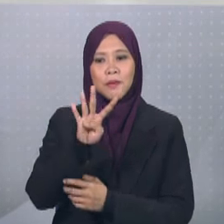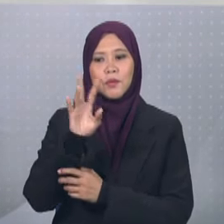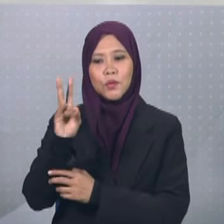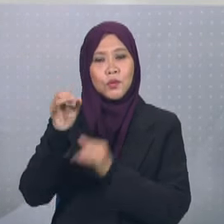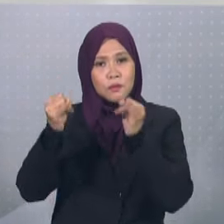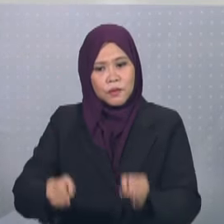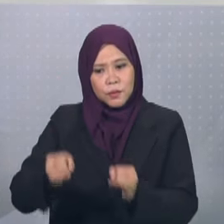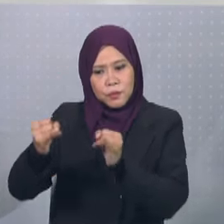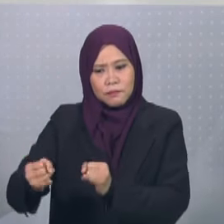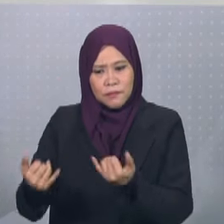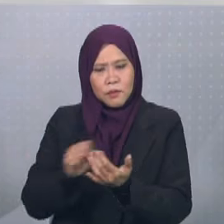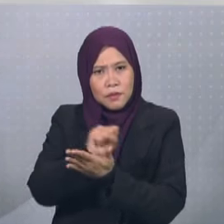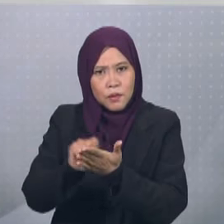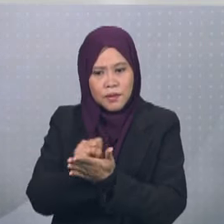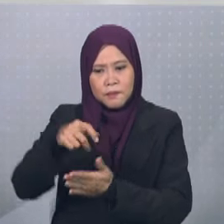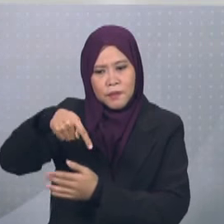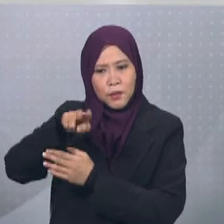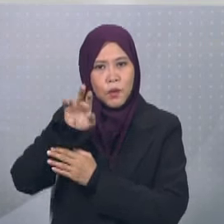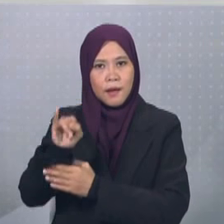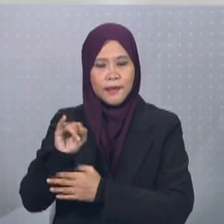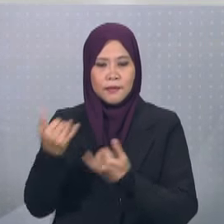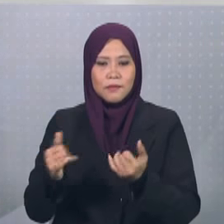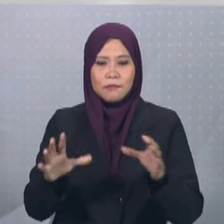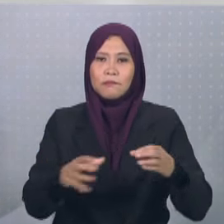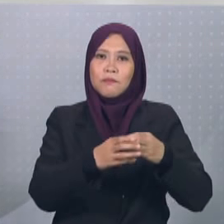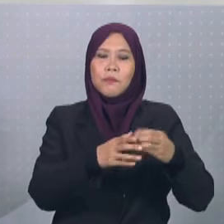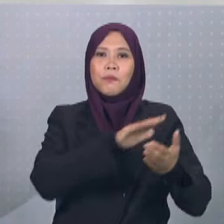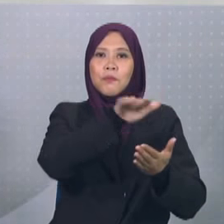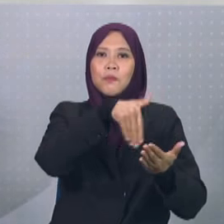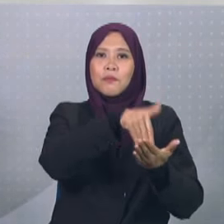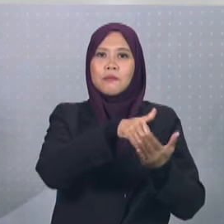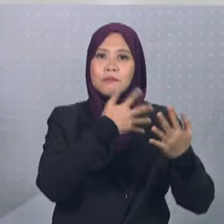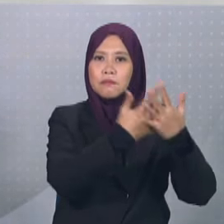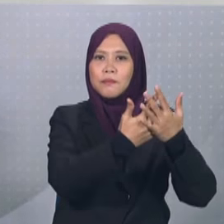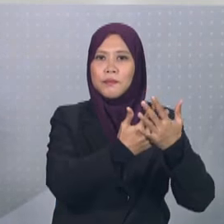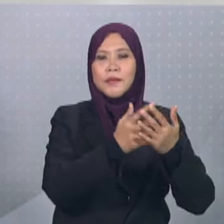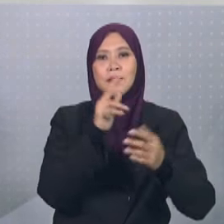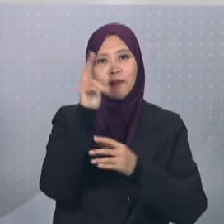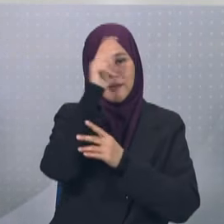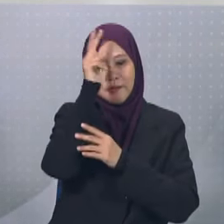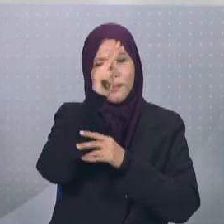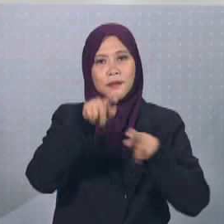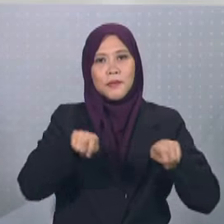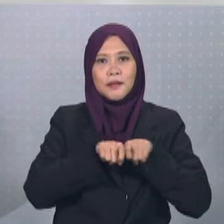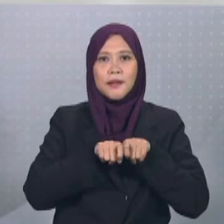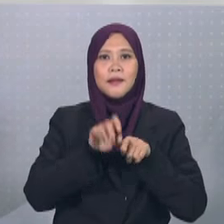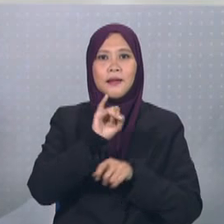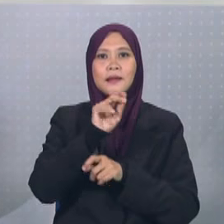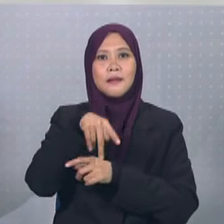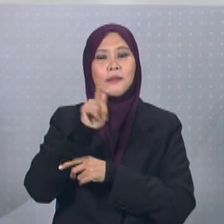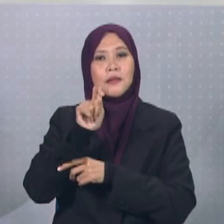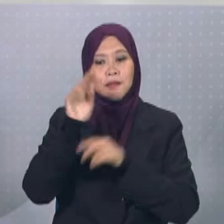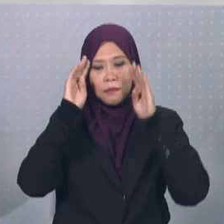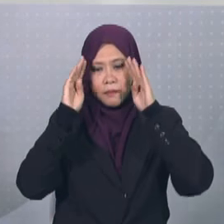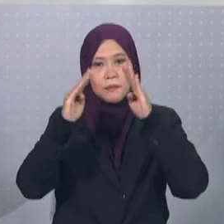47 individu dalam siasatan PUI yang dikuarantin di Institut Latihan Perumahan dan Kerajaan Tempatan IKPKT Bukit Tinggi